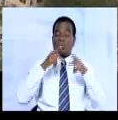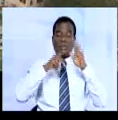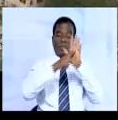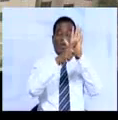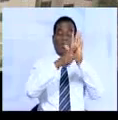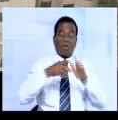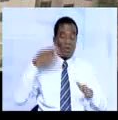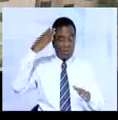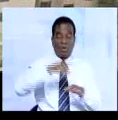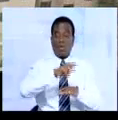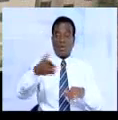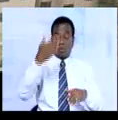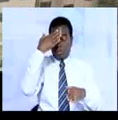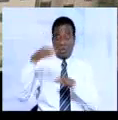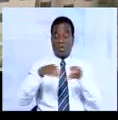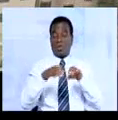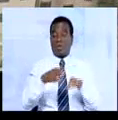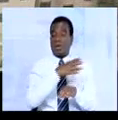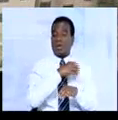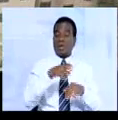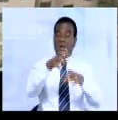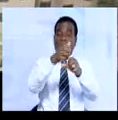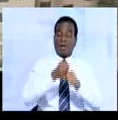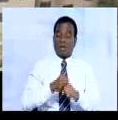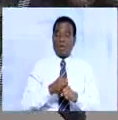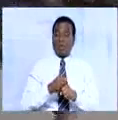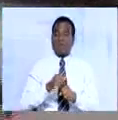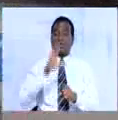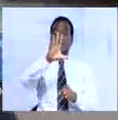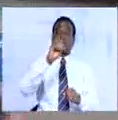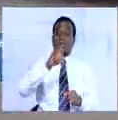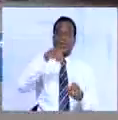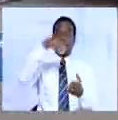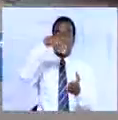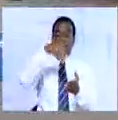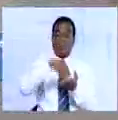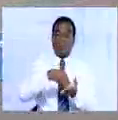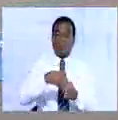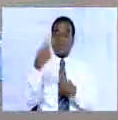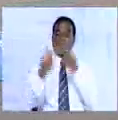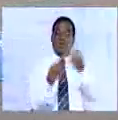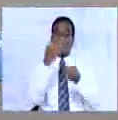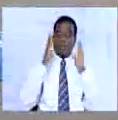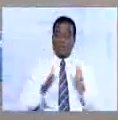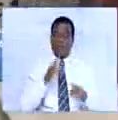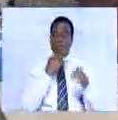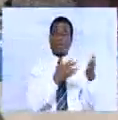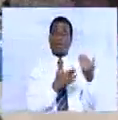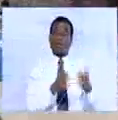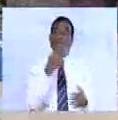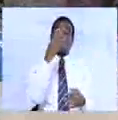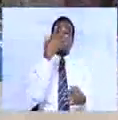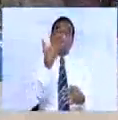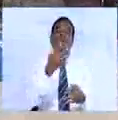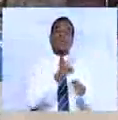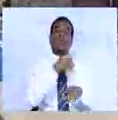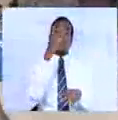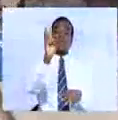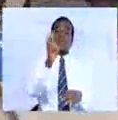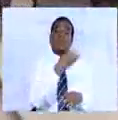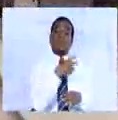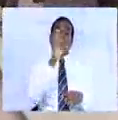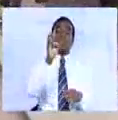leur savoir-faire et acquis en termes de solidarité. 50 000 visiteurs sont attendus les 5, 6 et 7 novembre prochains